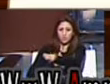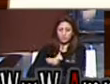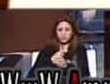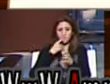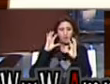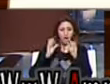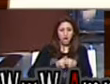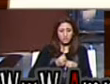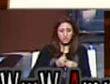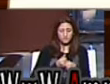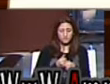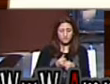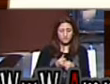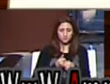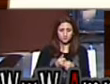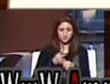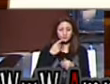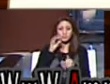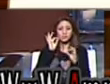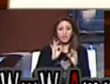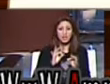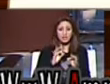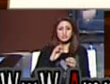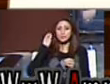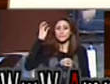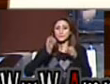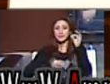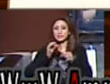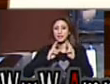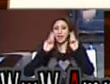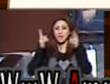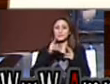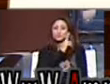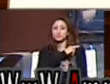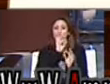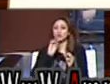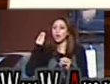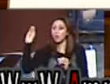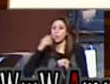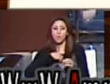خطف أصولا من أهل المخطوف يبلغوا النيابة والشرطة بالقضية.